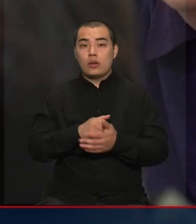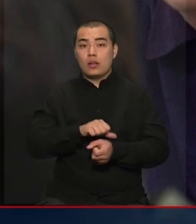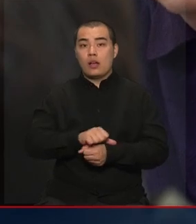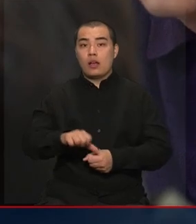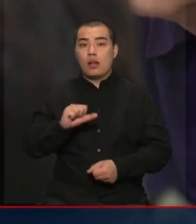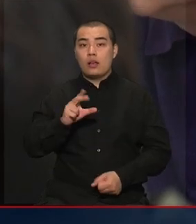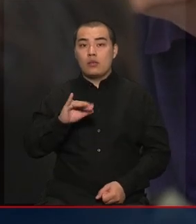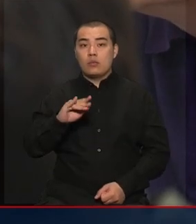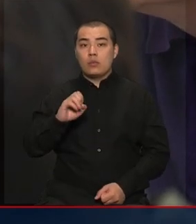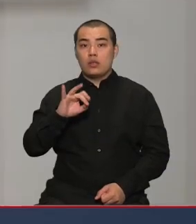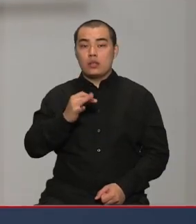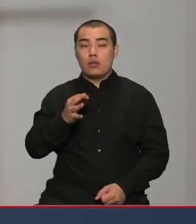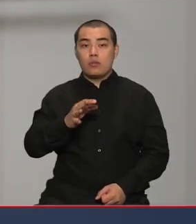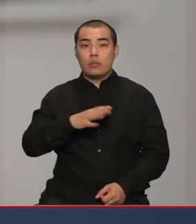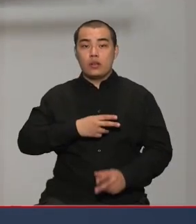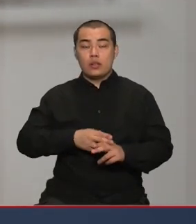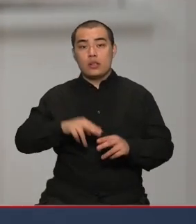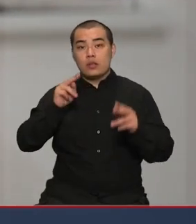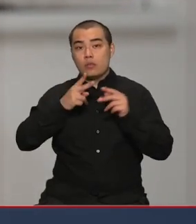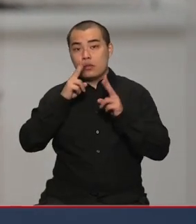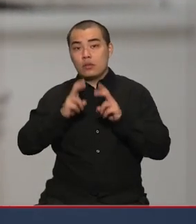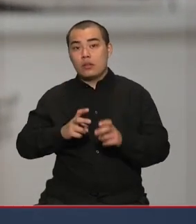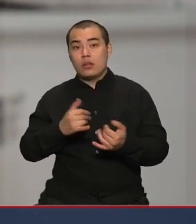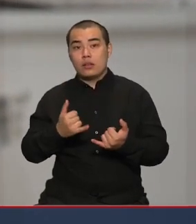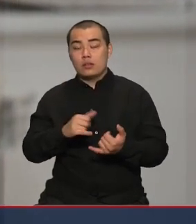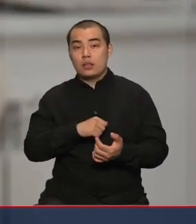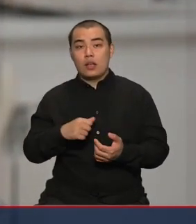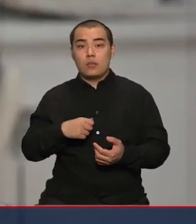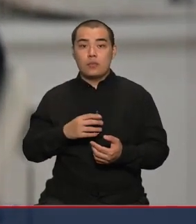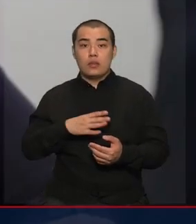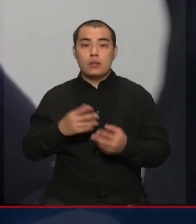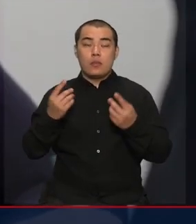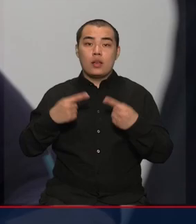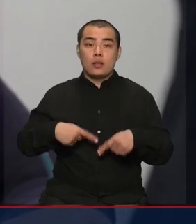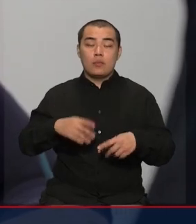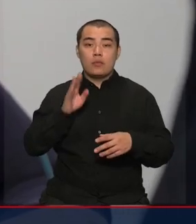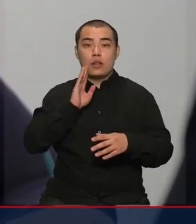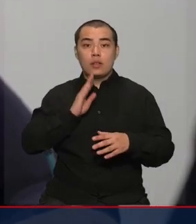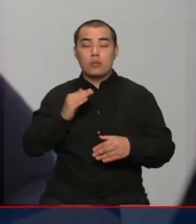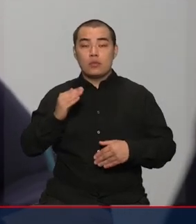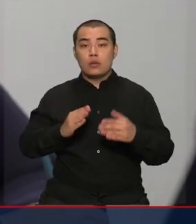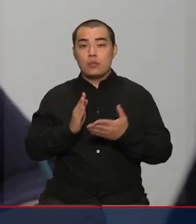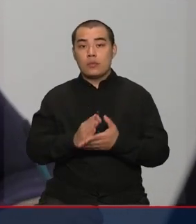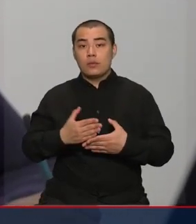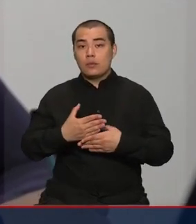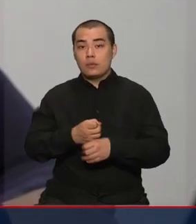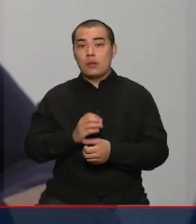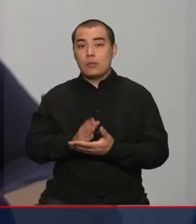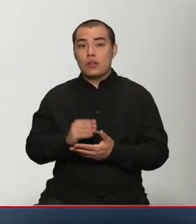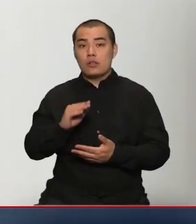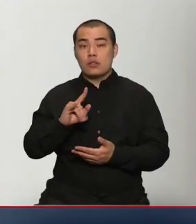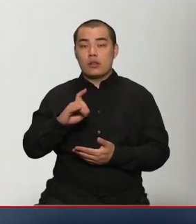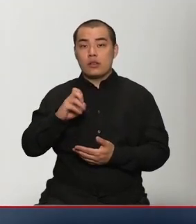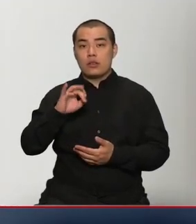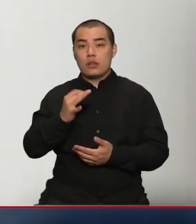для изучения обстановки. По данным гидропостов, идет спад уровня воды в реке Жем, затопивший Жилойский район